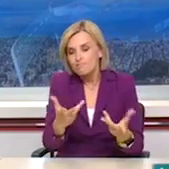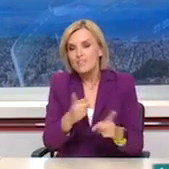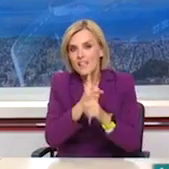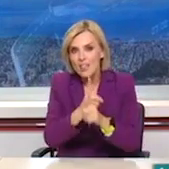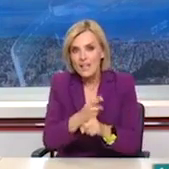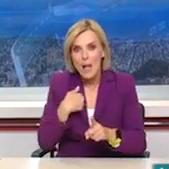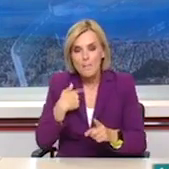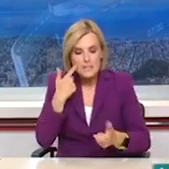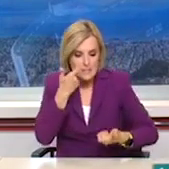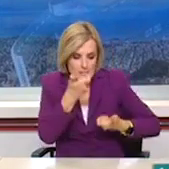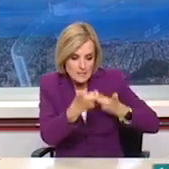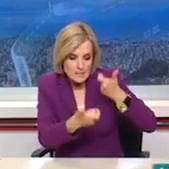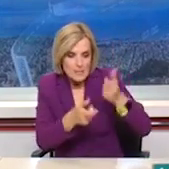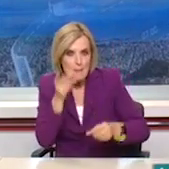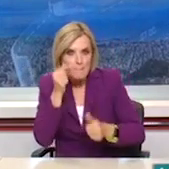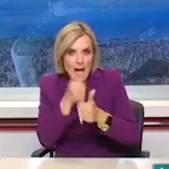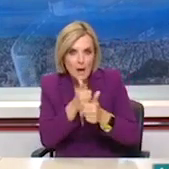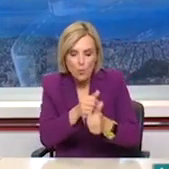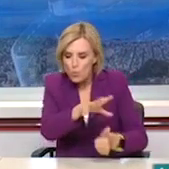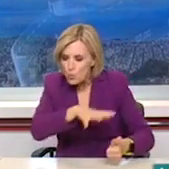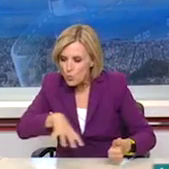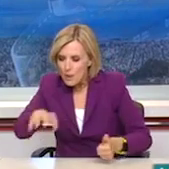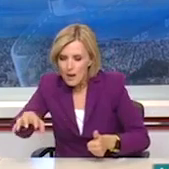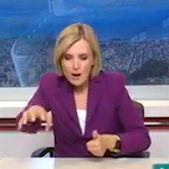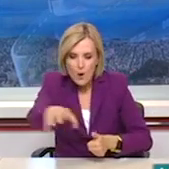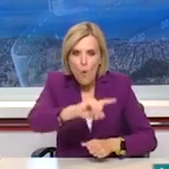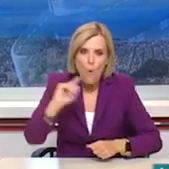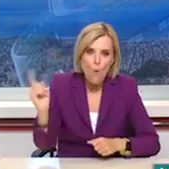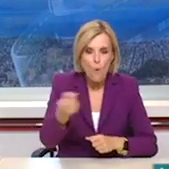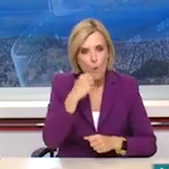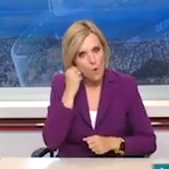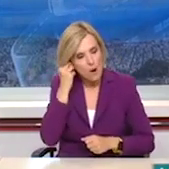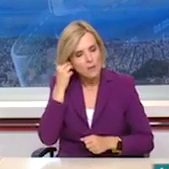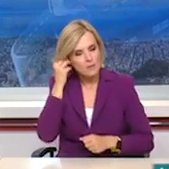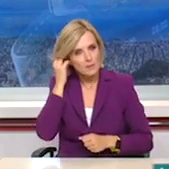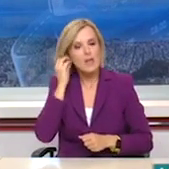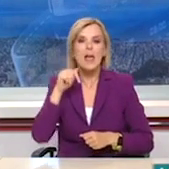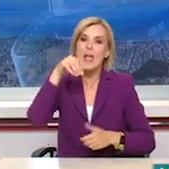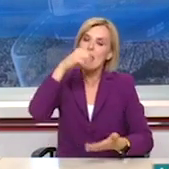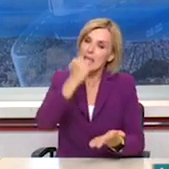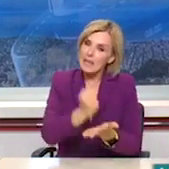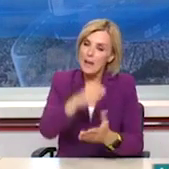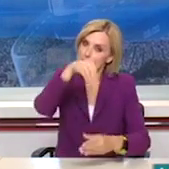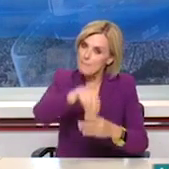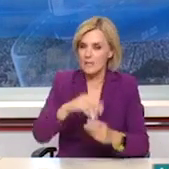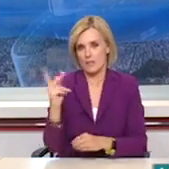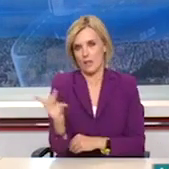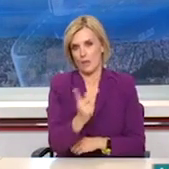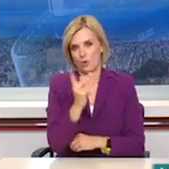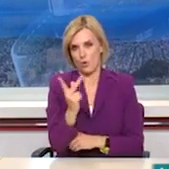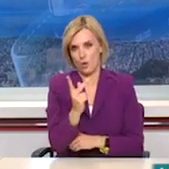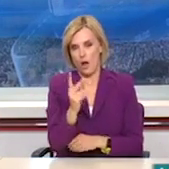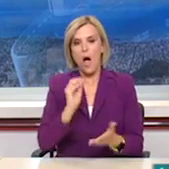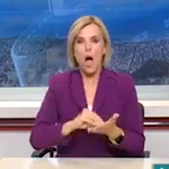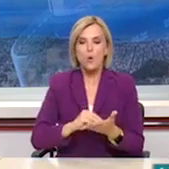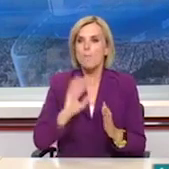Πρέπει να είμαστε σε επαγρύπνηση, να παρακολουθούμε τυχόν επιδημίες σε αυτά τα μέρη και βέβαια και στην κοινωνία μετά. Επίσης, μας ανησυχεί το να βρίσκουμε κρούσματα